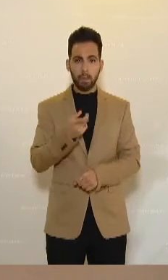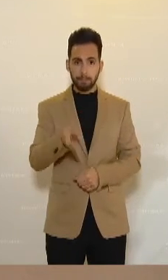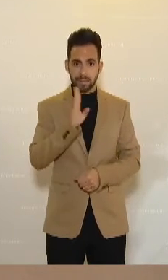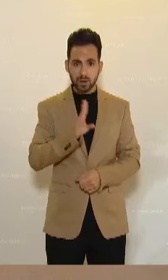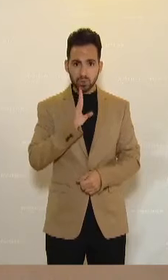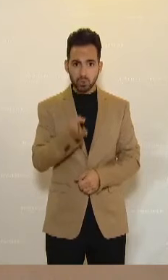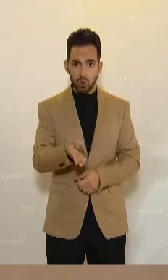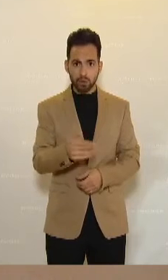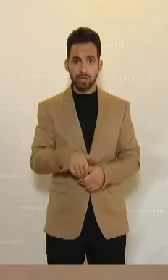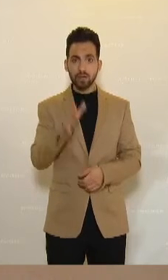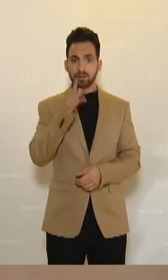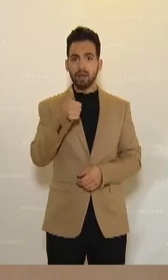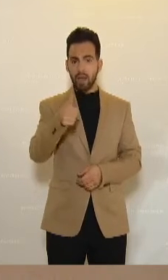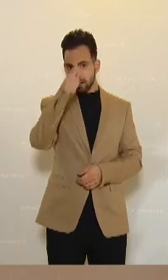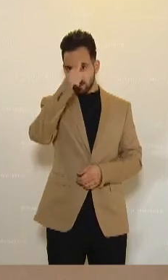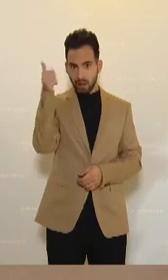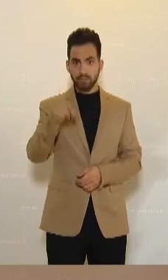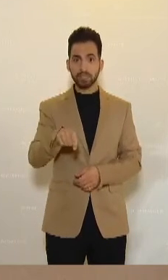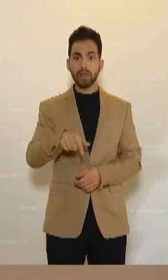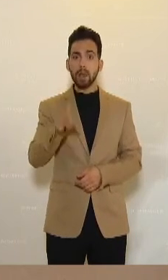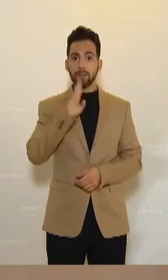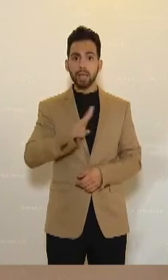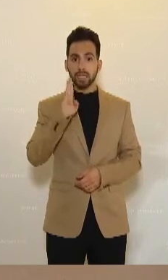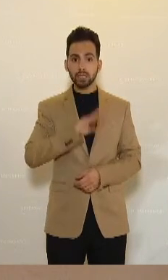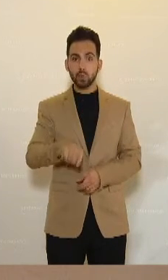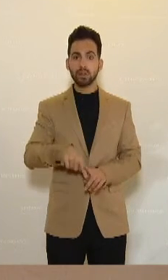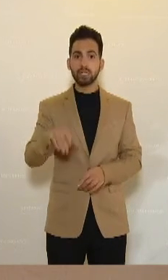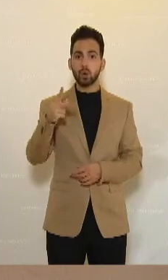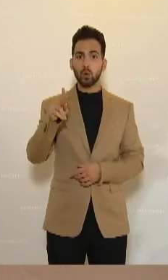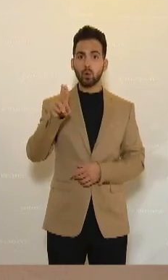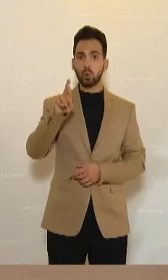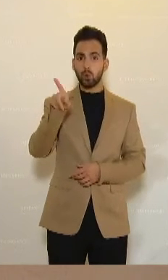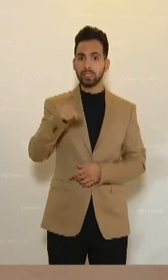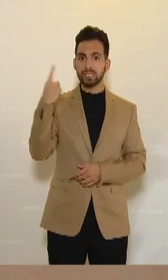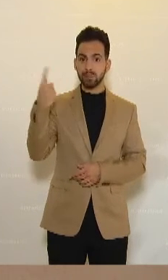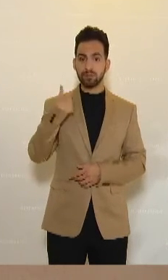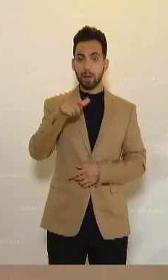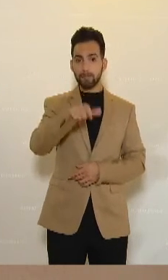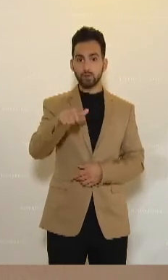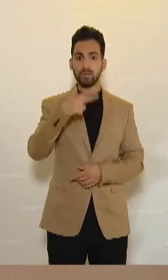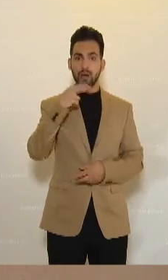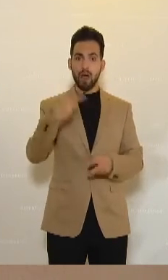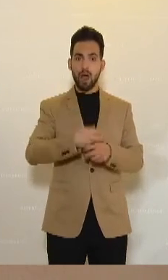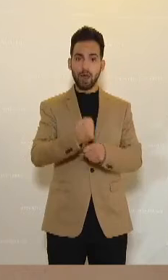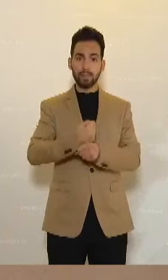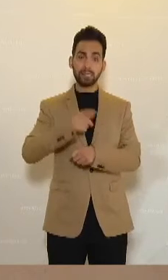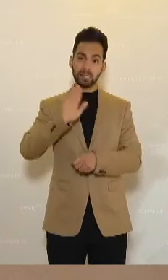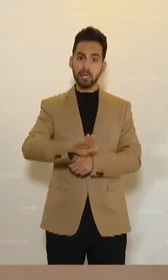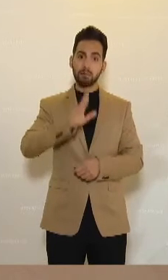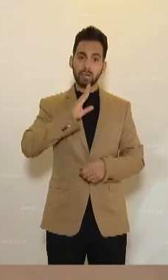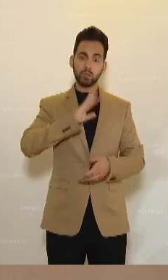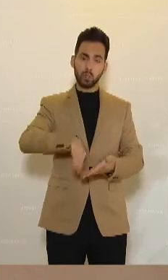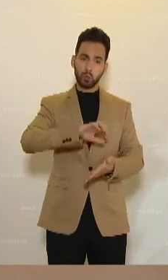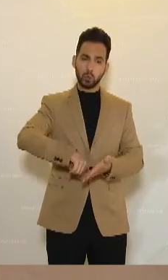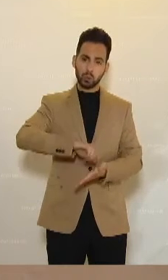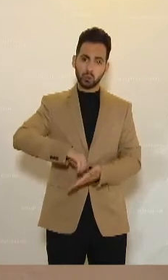Pension wird einen Namen haben. Das ist die Pension, mit denen der Sebastian Kurz Menschen, die hart arbeiten, die Pension kürzt. Und das wird in die Geschichte